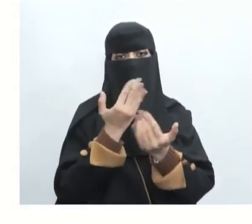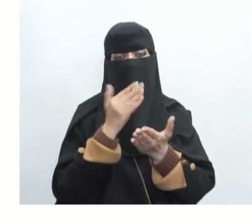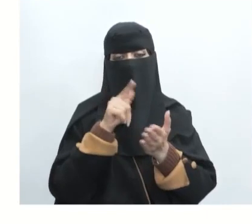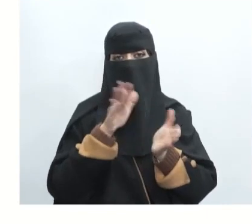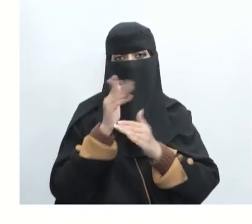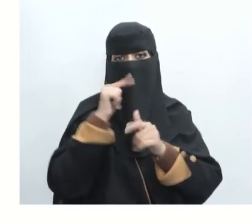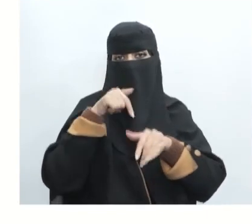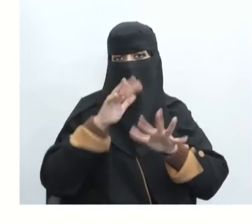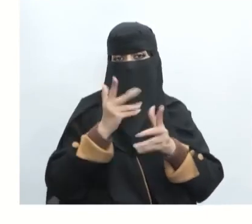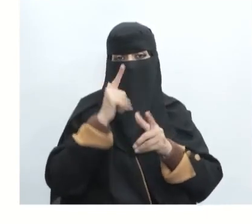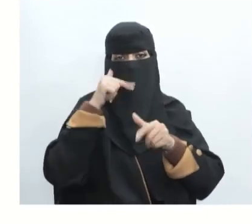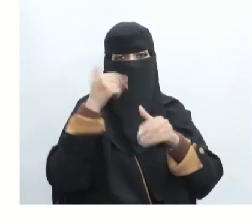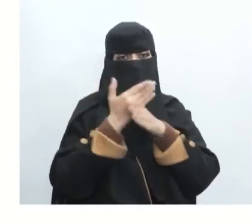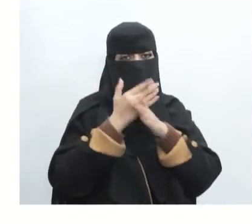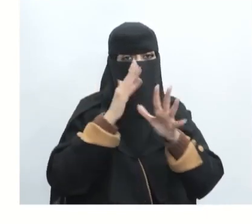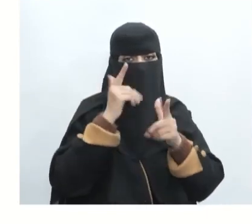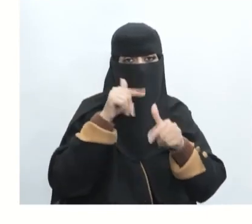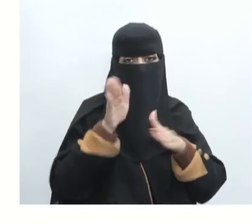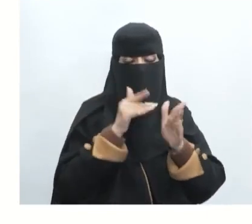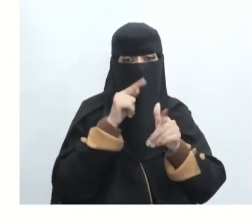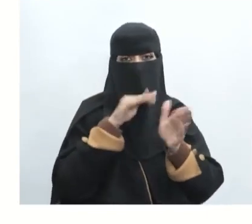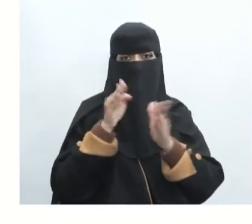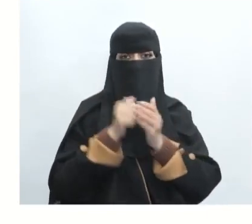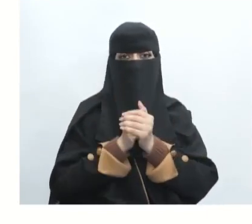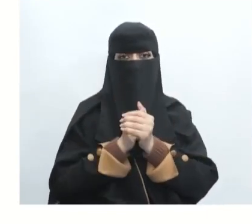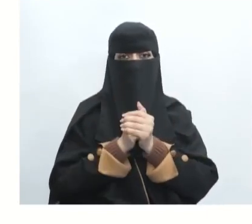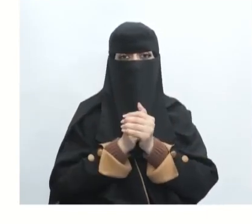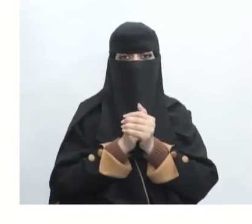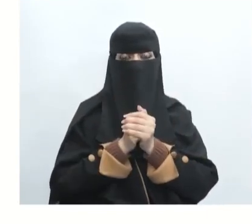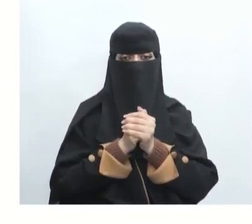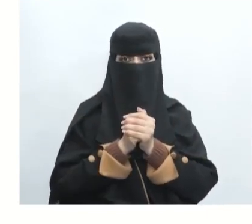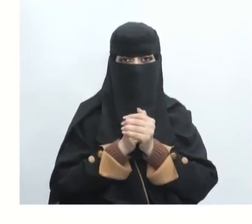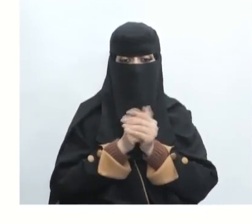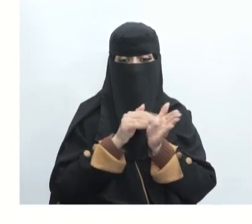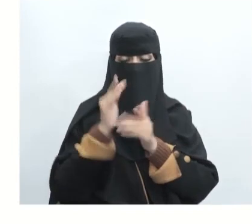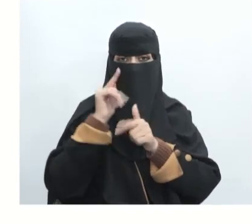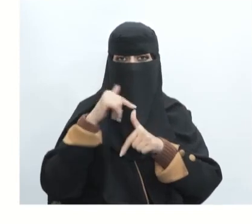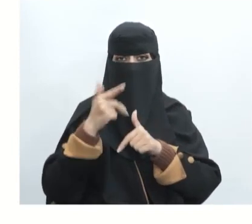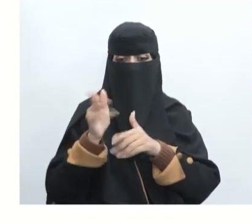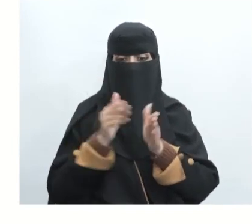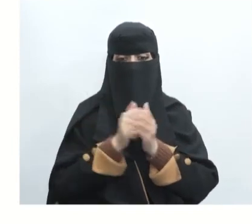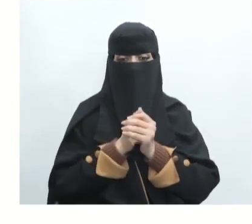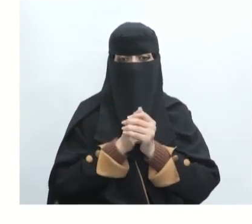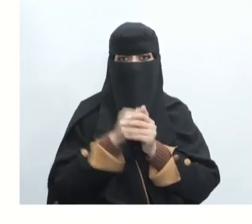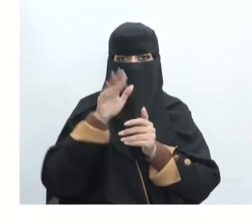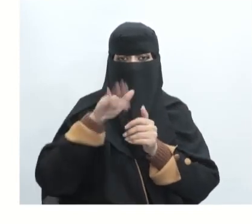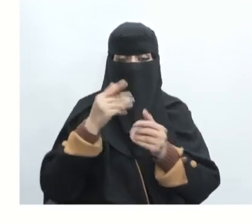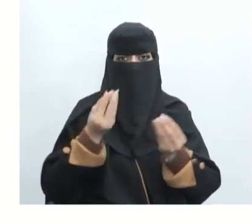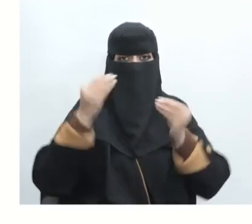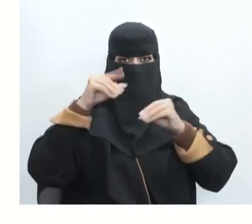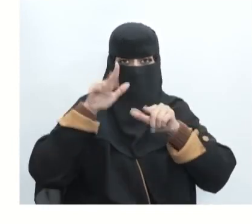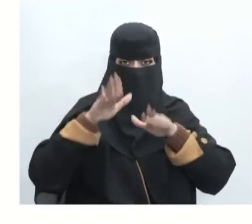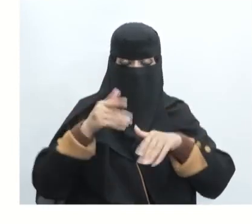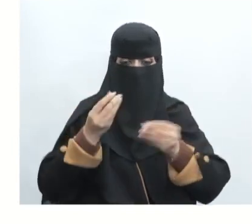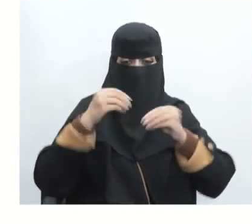وماذا ينتج عن البطاله ابنائي وبناتي الطلاب وايضا من